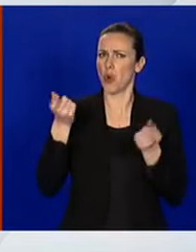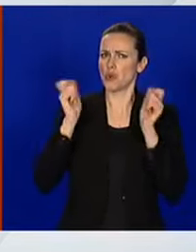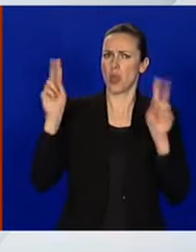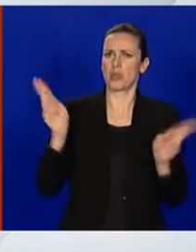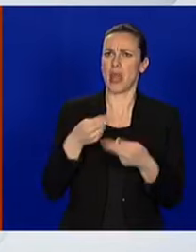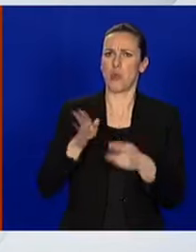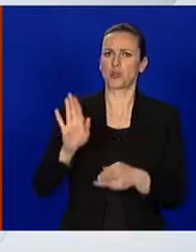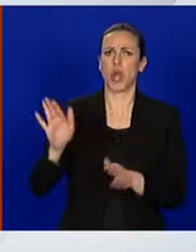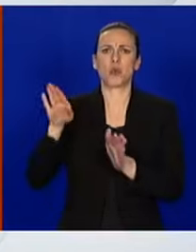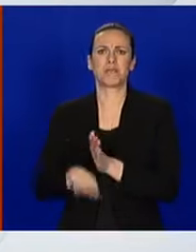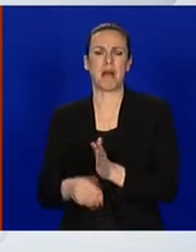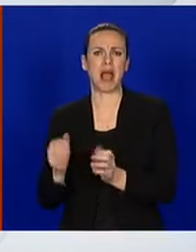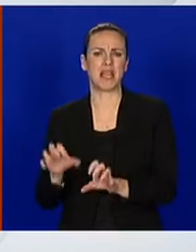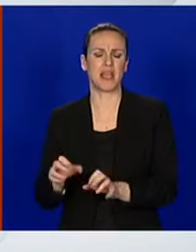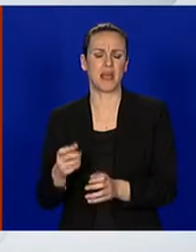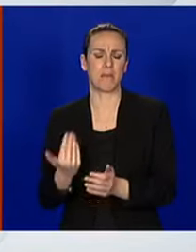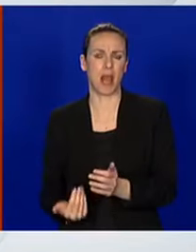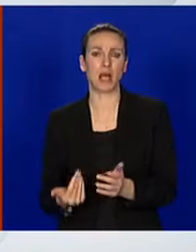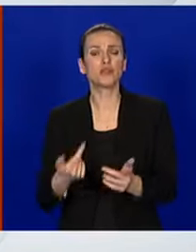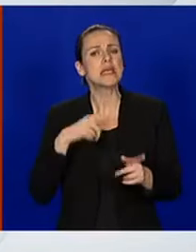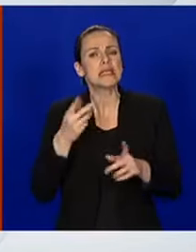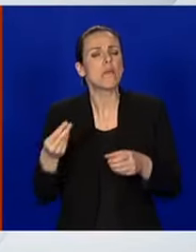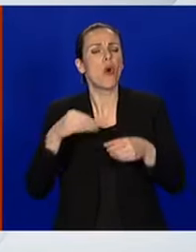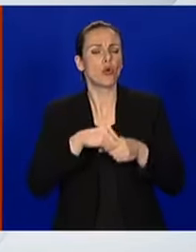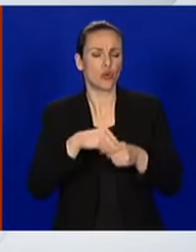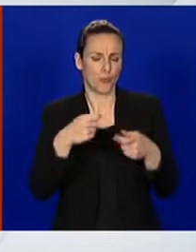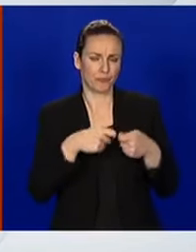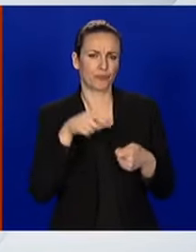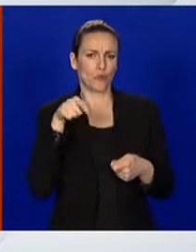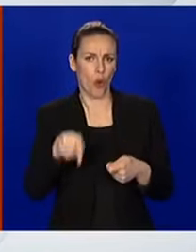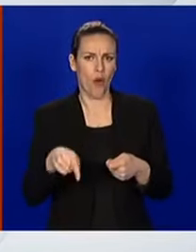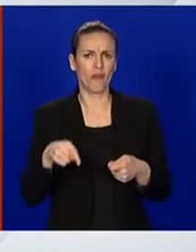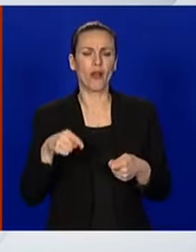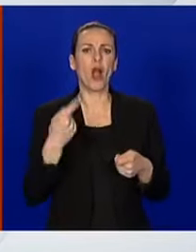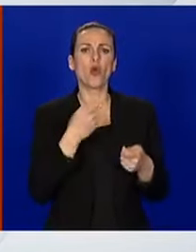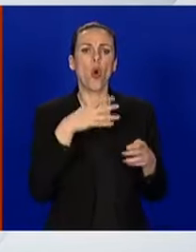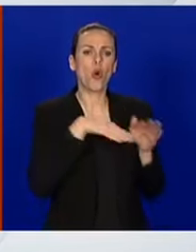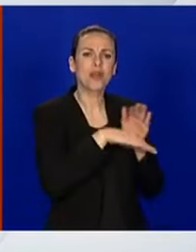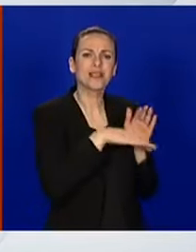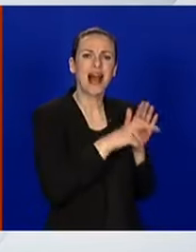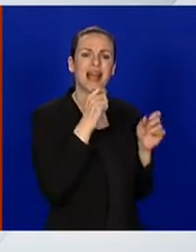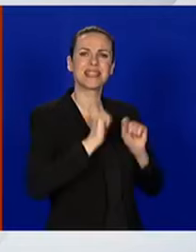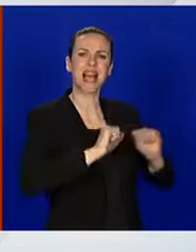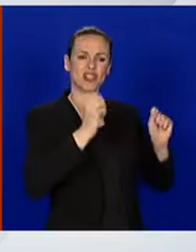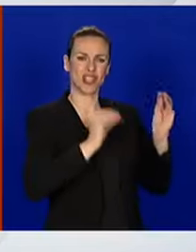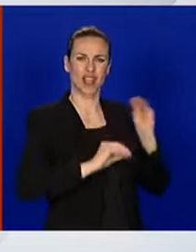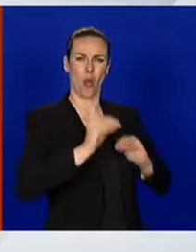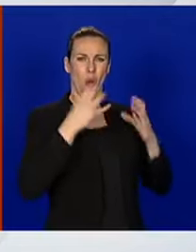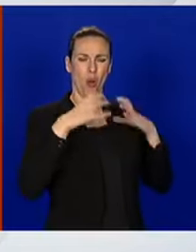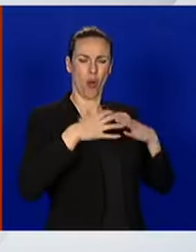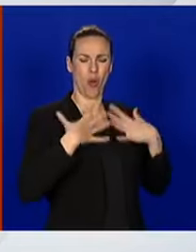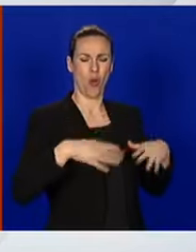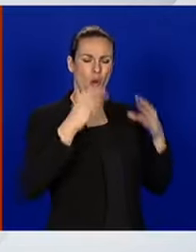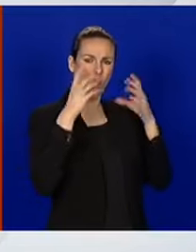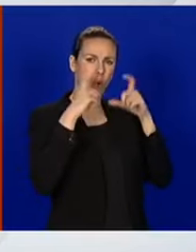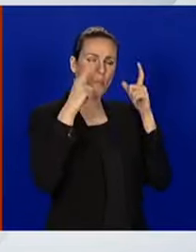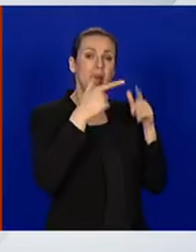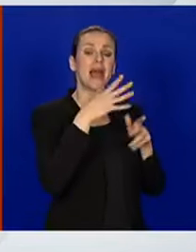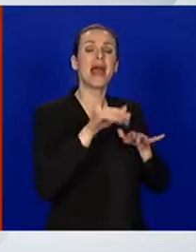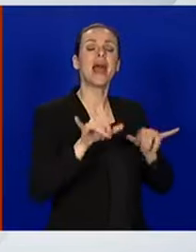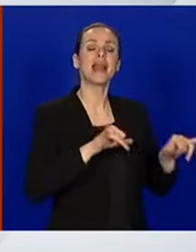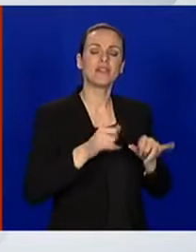nemoguće. Inače bih samo dodao, kad govorimo o tim zalihama zaštitne opreme na početku, da je Ravnateljstvo